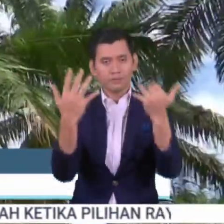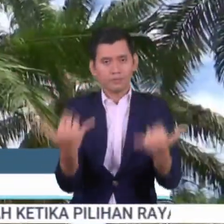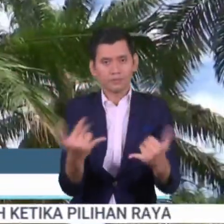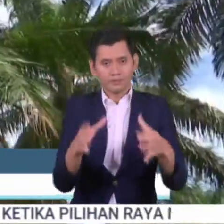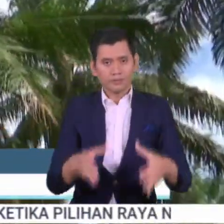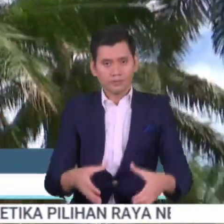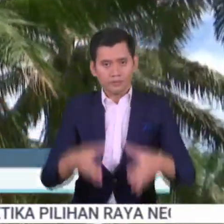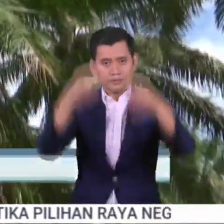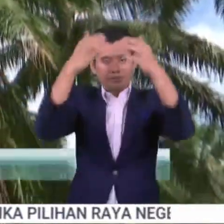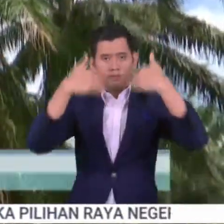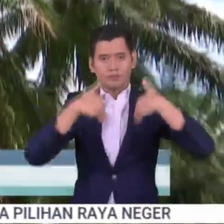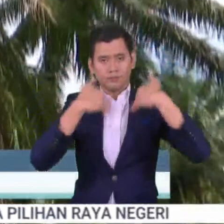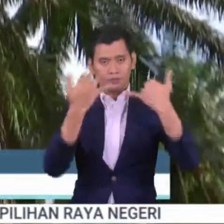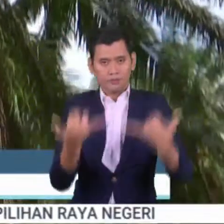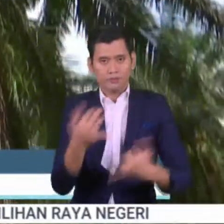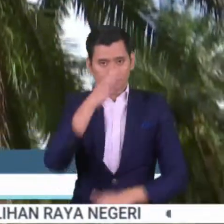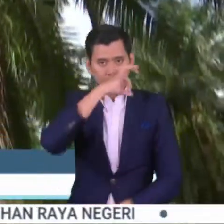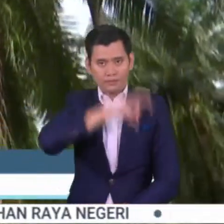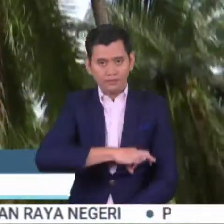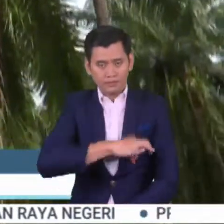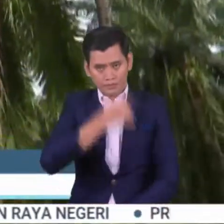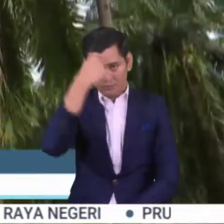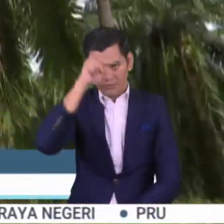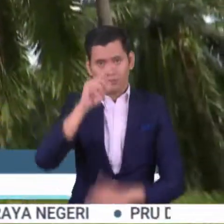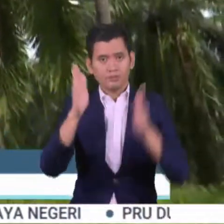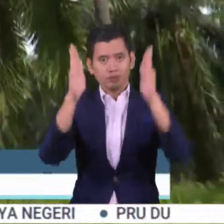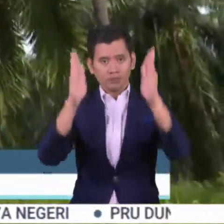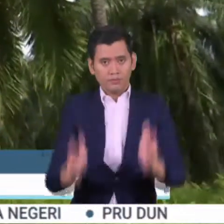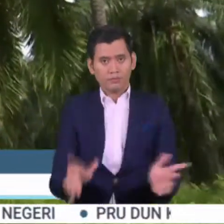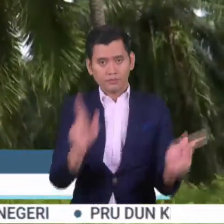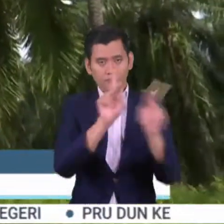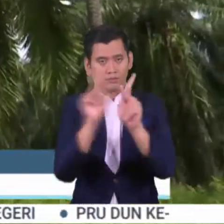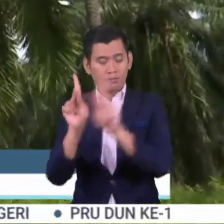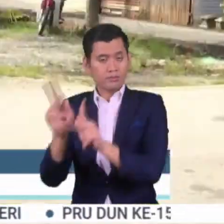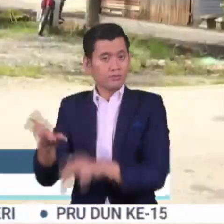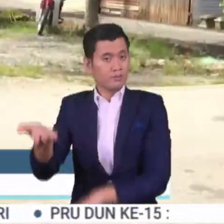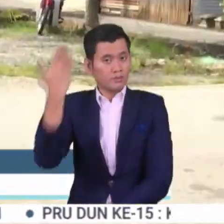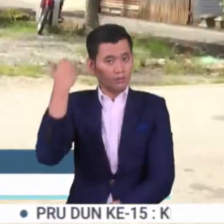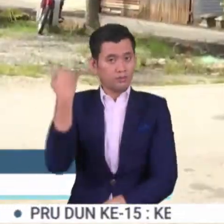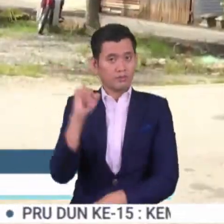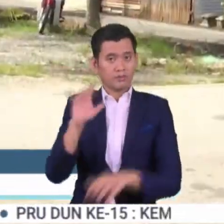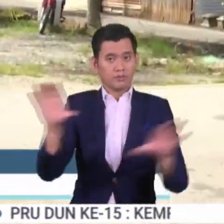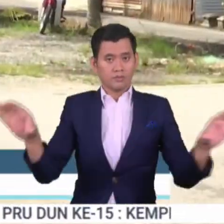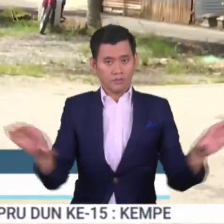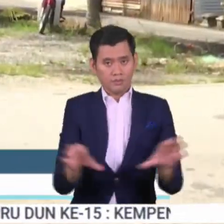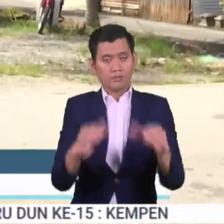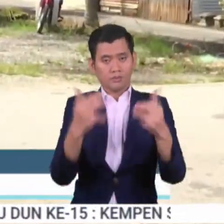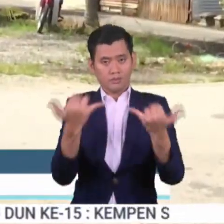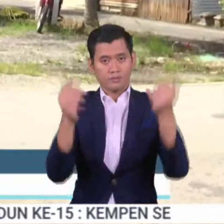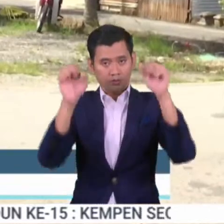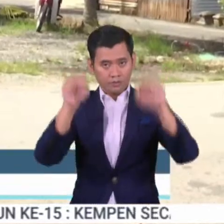ni bagi manfaat kepada penduduk kampung. Dulu mereka tak boleh nak buat. Law ni mereka boleh buat apa banking apa